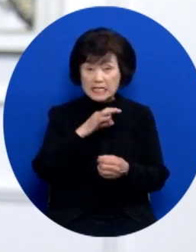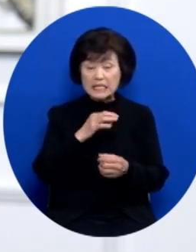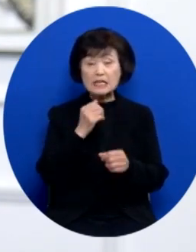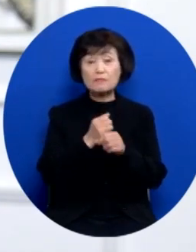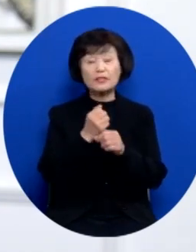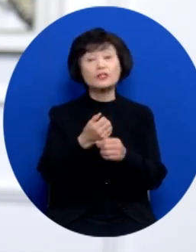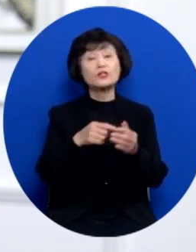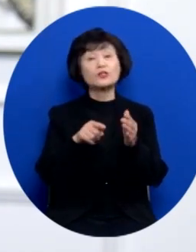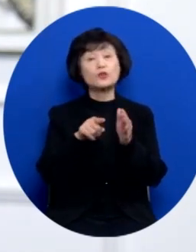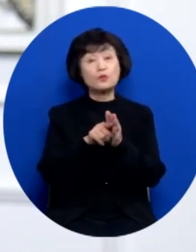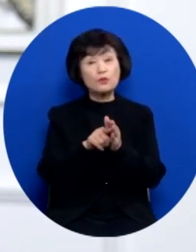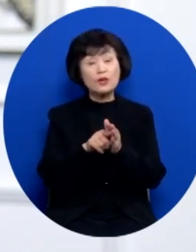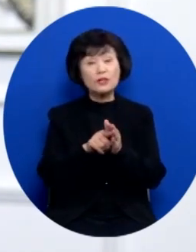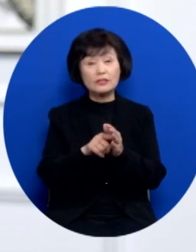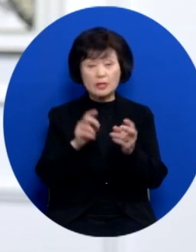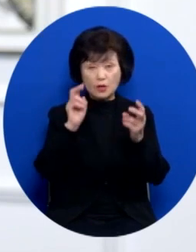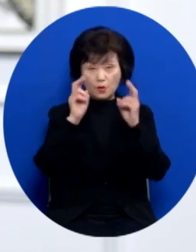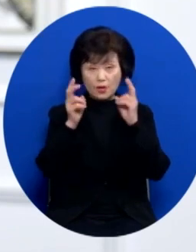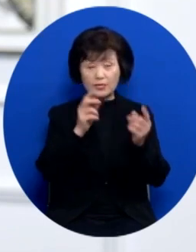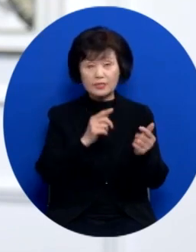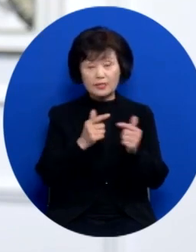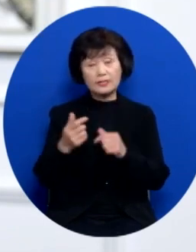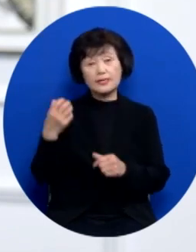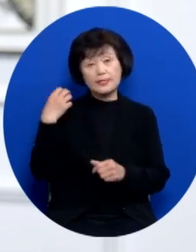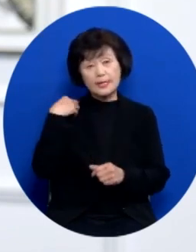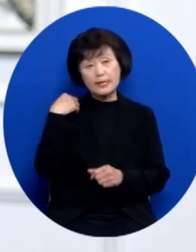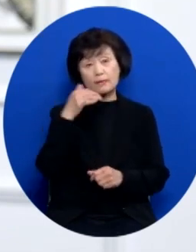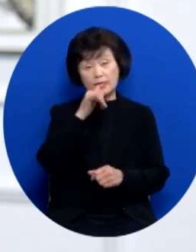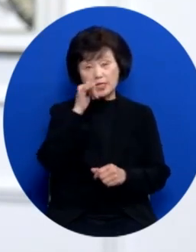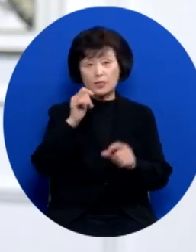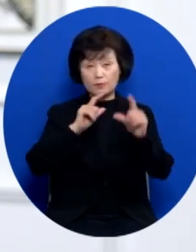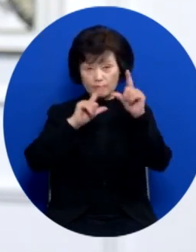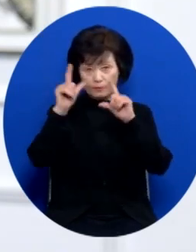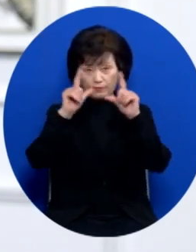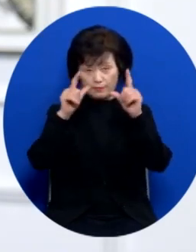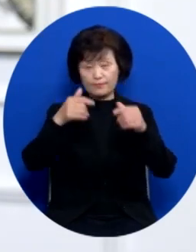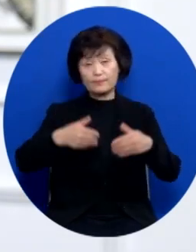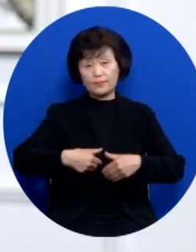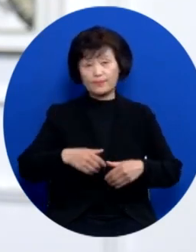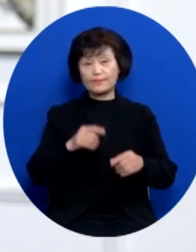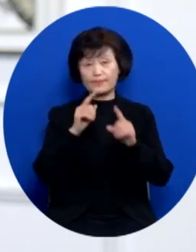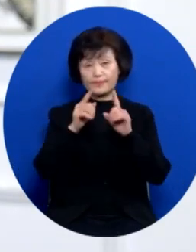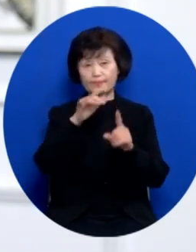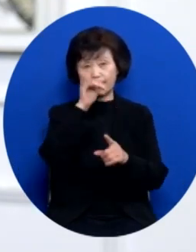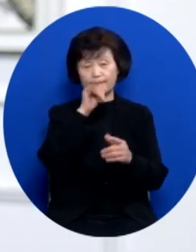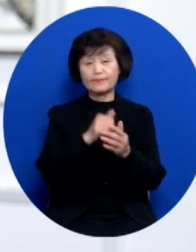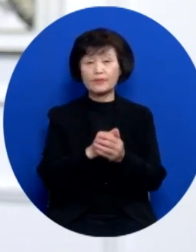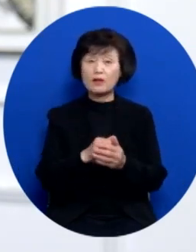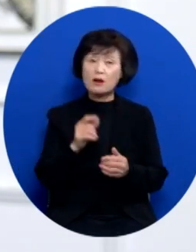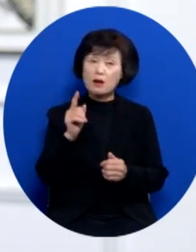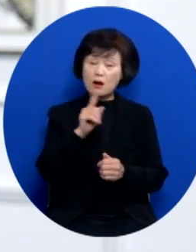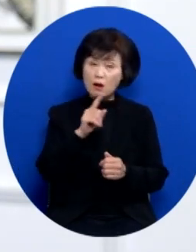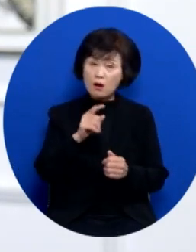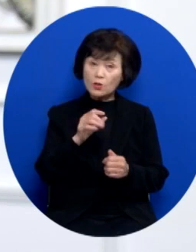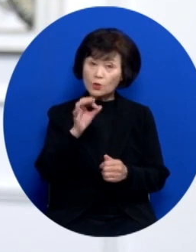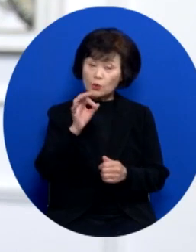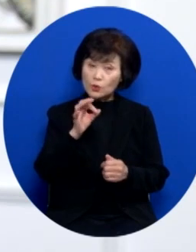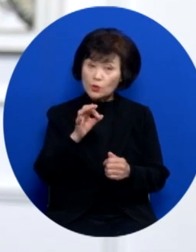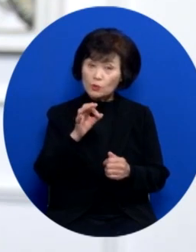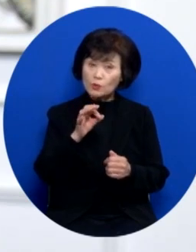핵심 요소에 기업이 책임감 있는 모습을 보여야 함을 말합니다. 어떤 자원을